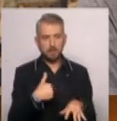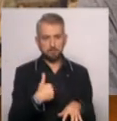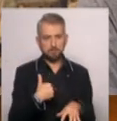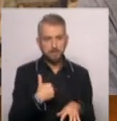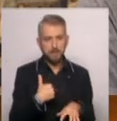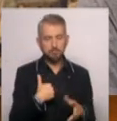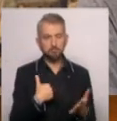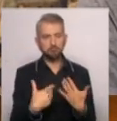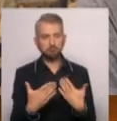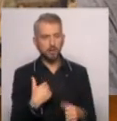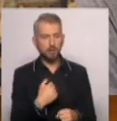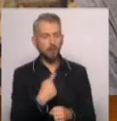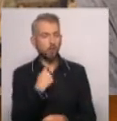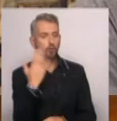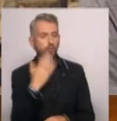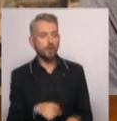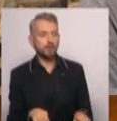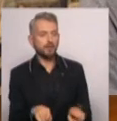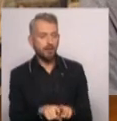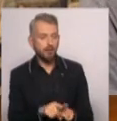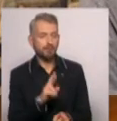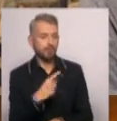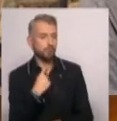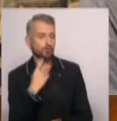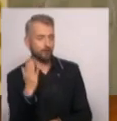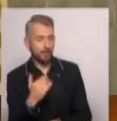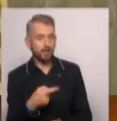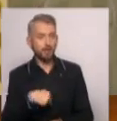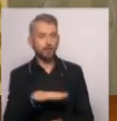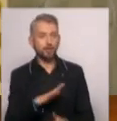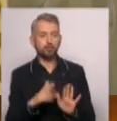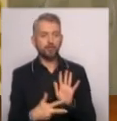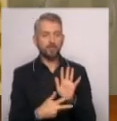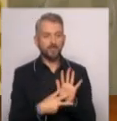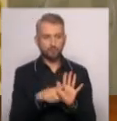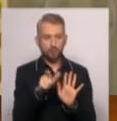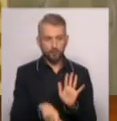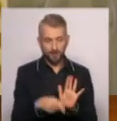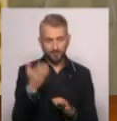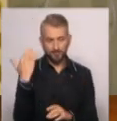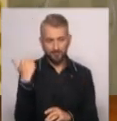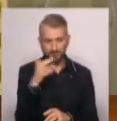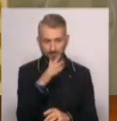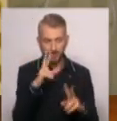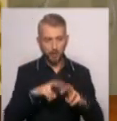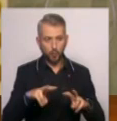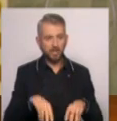виходячи, проголосували таким чином, яким проголосували. Нас було лише 8 в той момент на розгляді